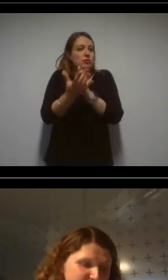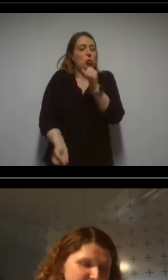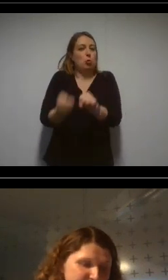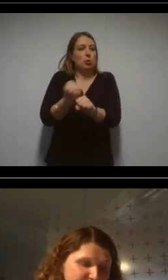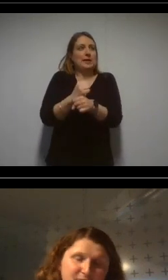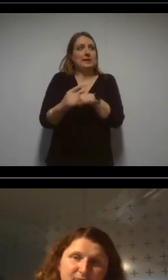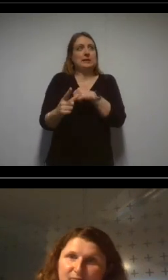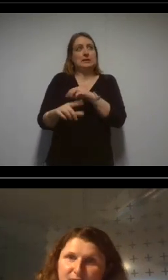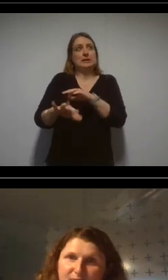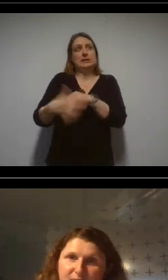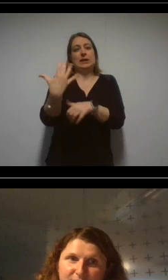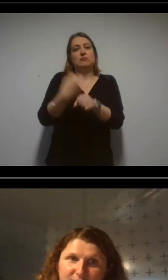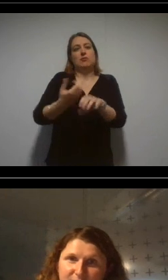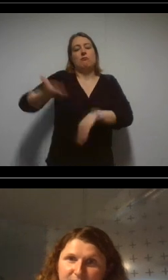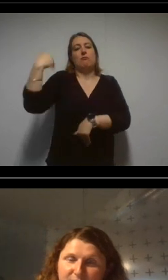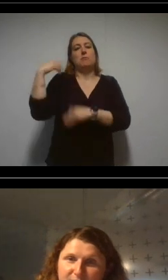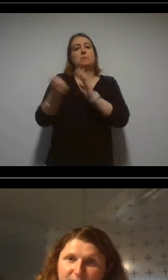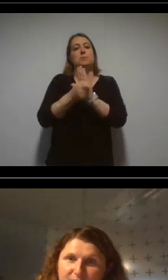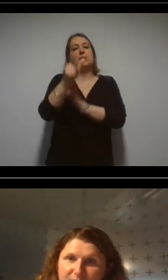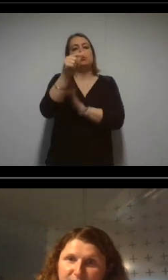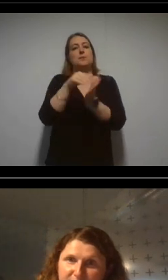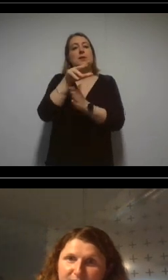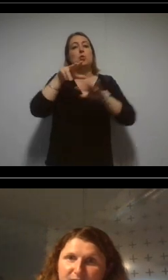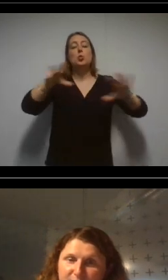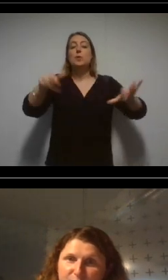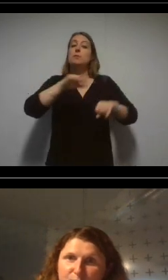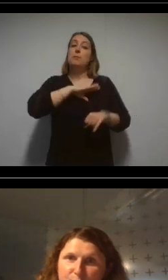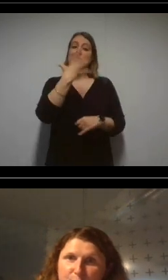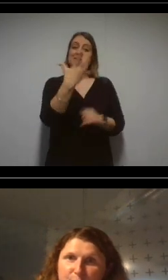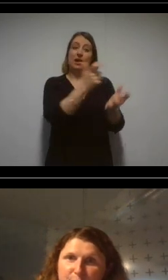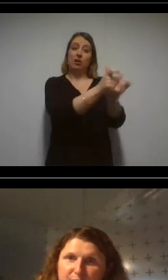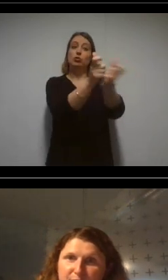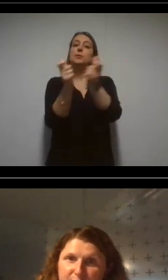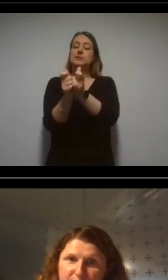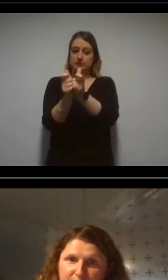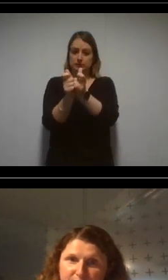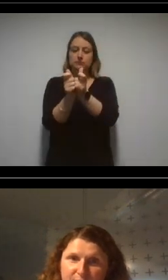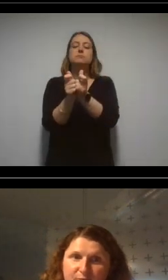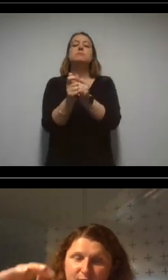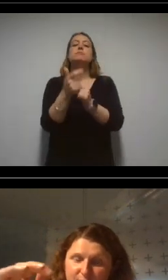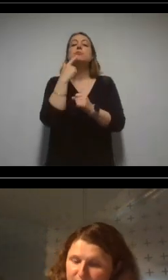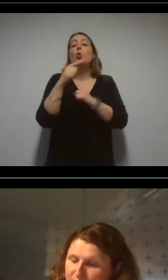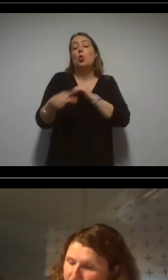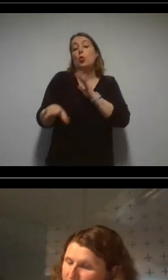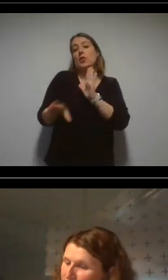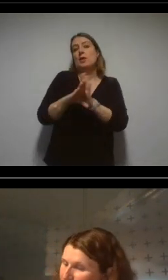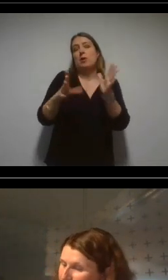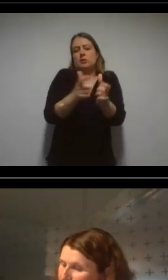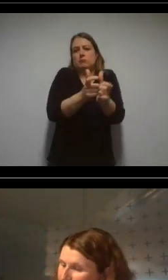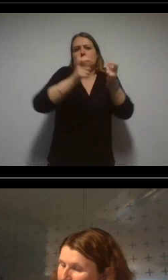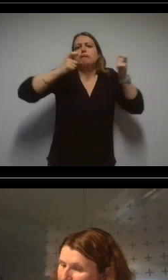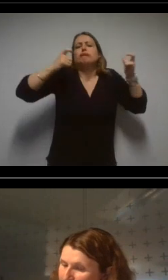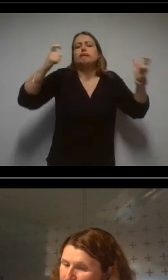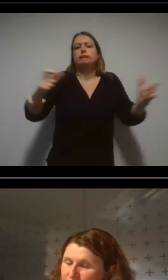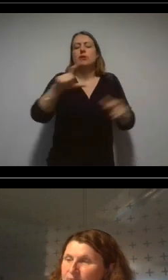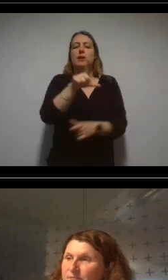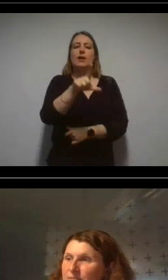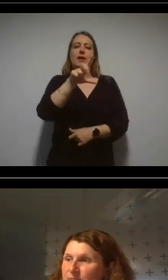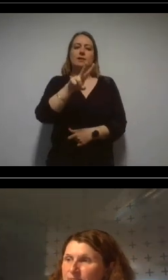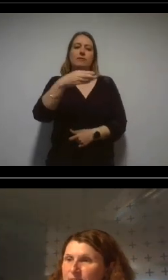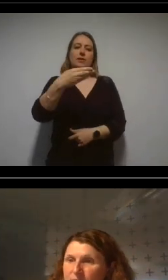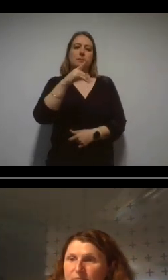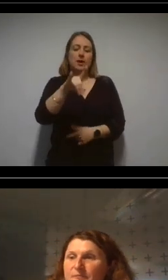2008, par 5 entreprises. Donc, à la base, on a été créé par des grands groupes, par le groupe LVMH,